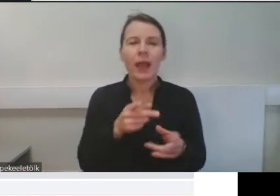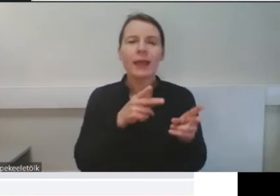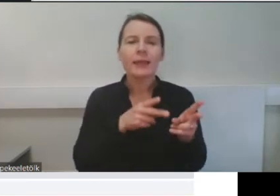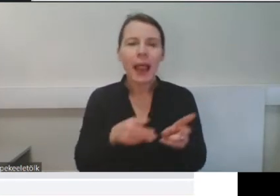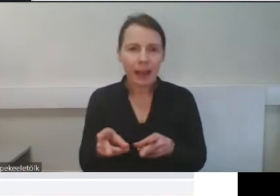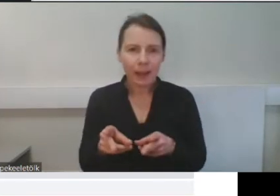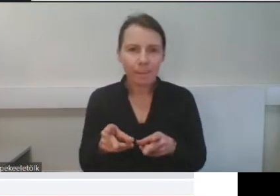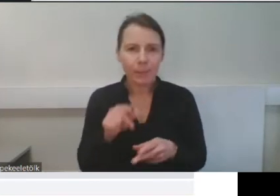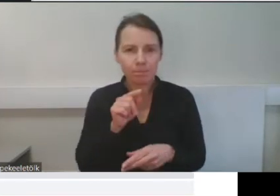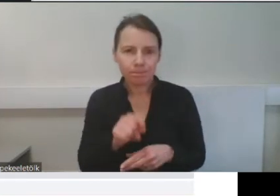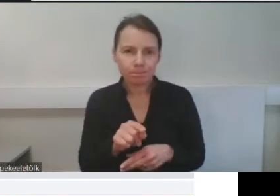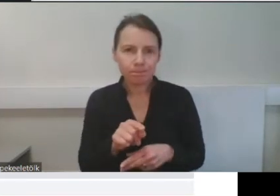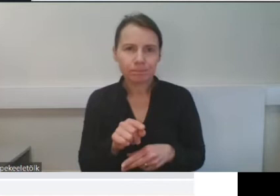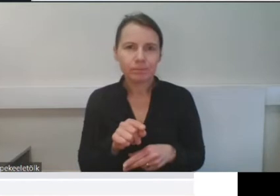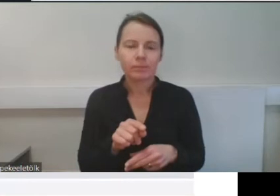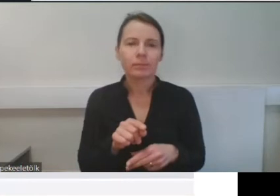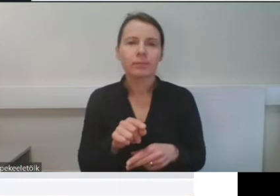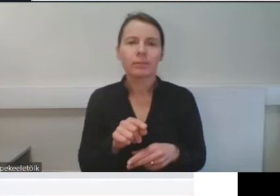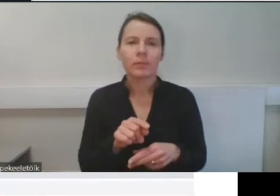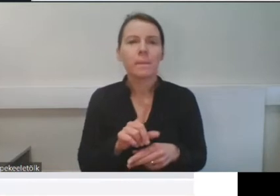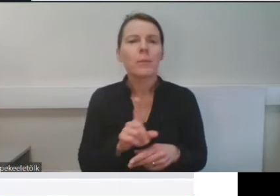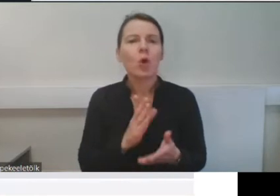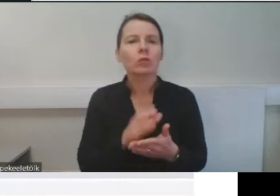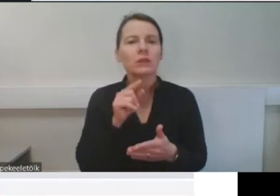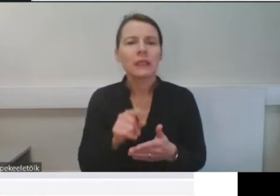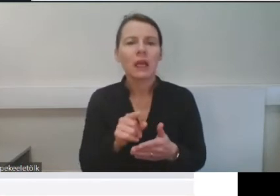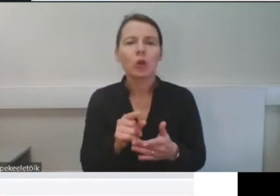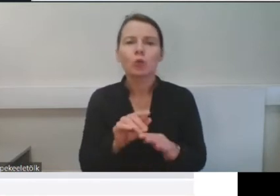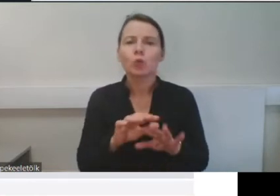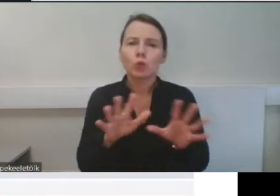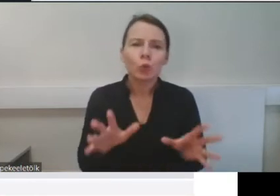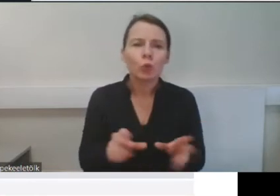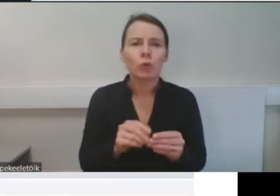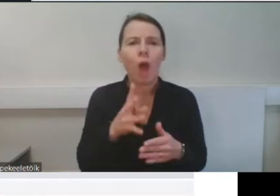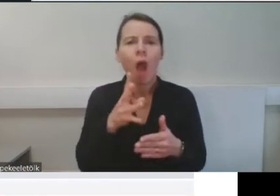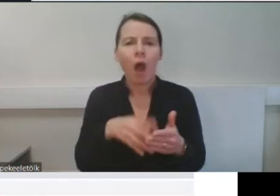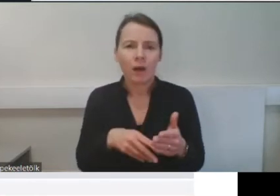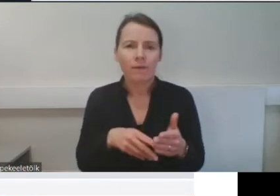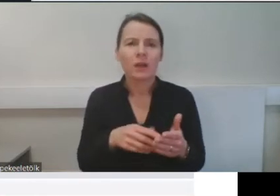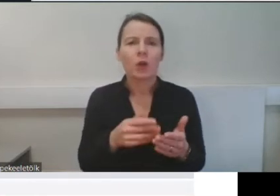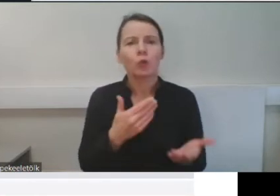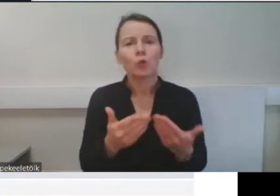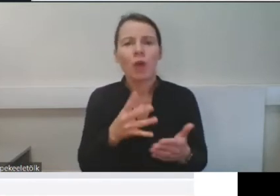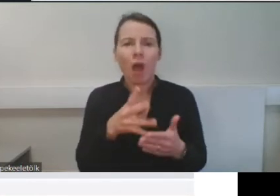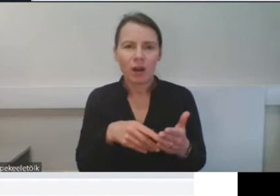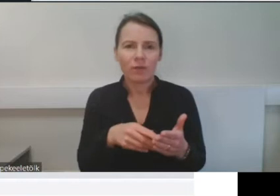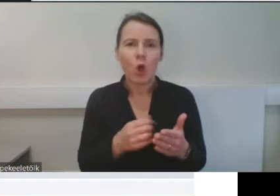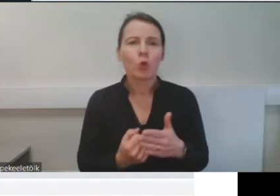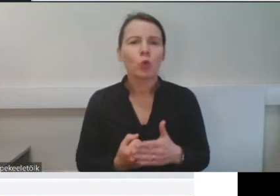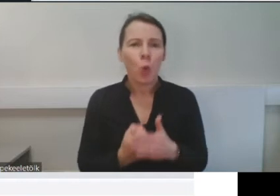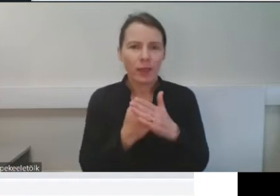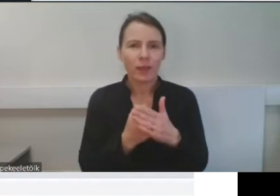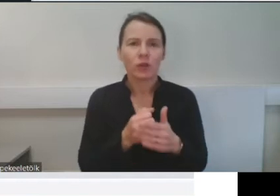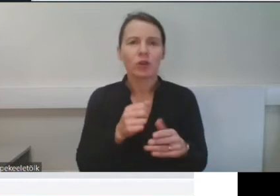lõikes. Ja üldhooldusteenuse tabeleid on meil rohkem, kui näiteks koduteenusel oli. Siin me